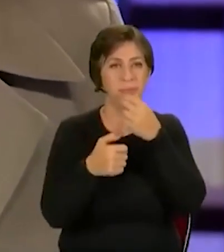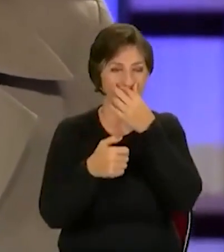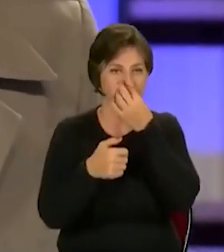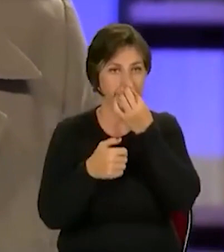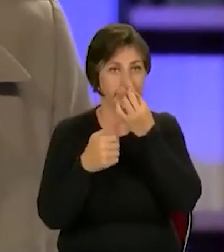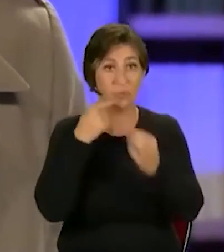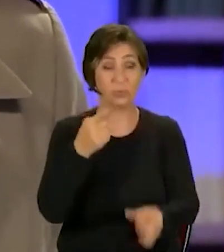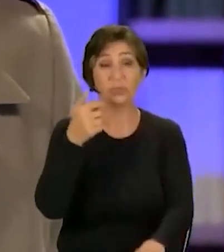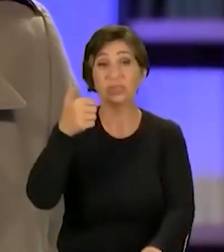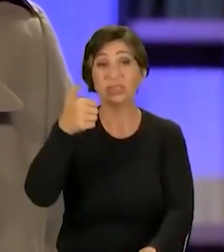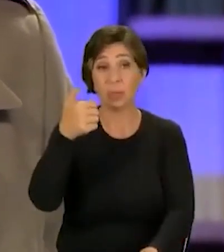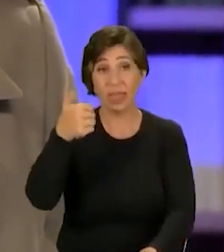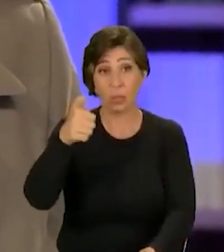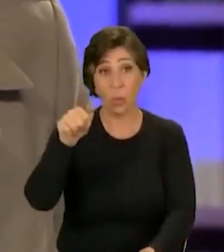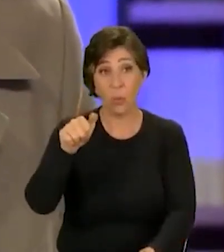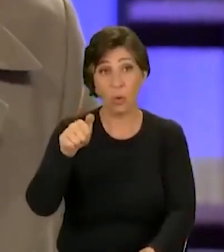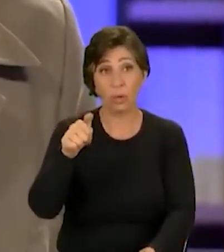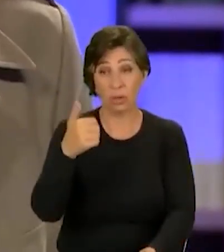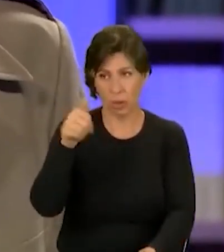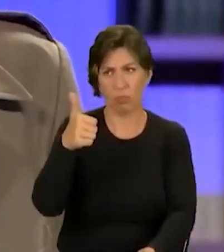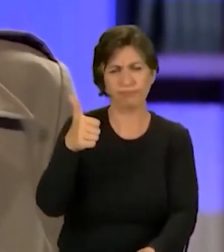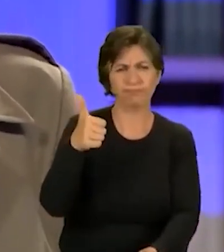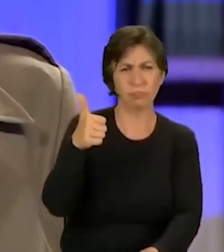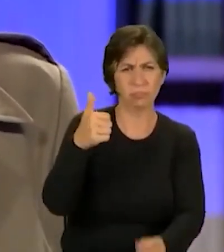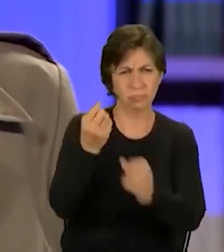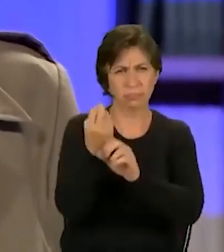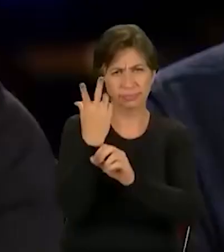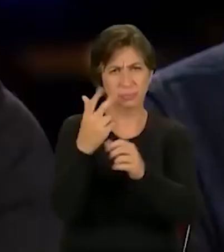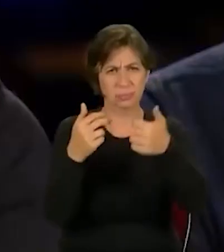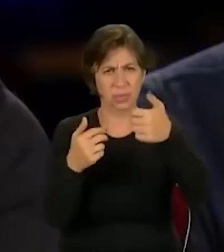veriyor. Diyorum ki çakmağınız yanıyor mu? Diyor ki yanıyor.